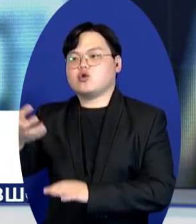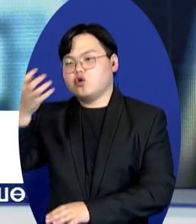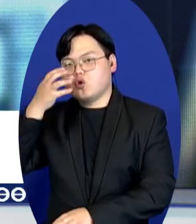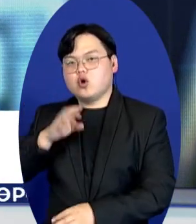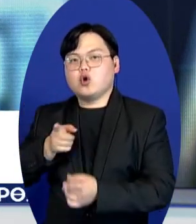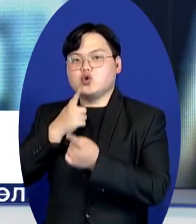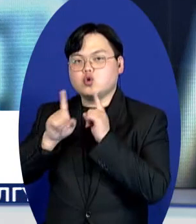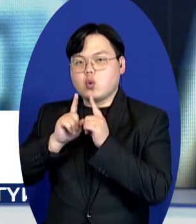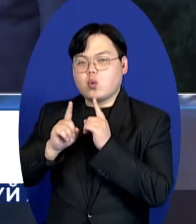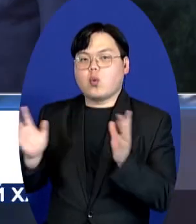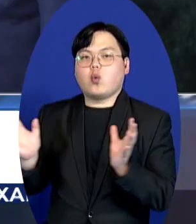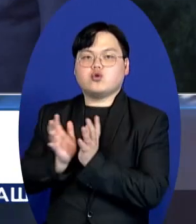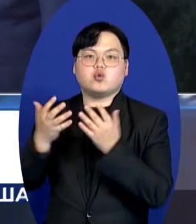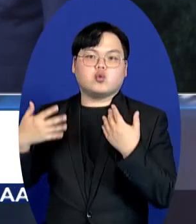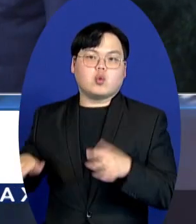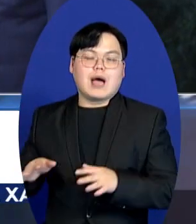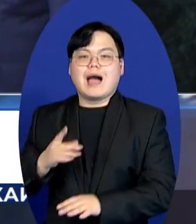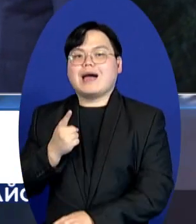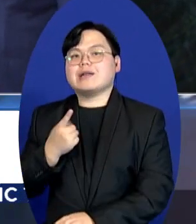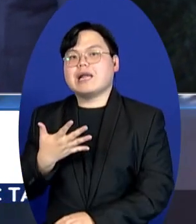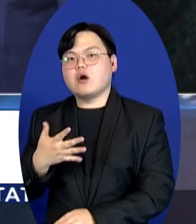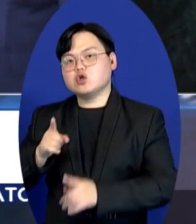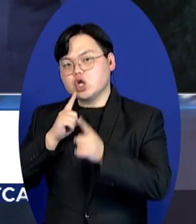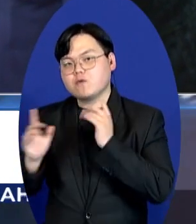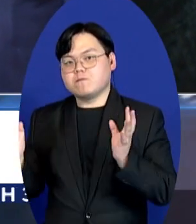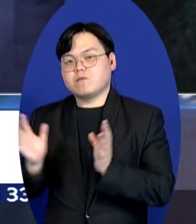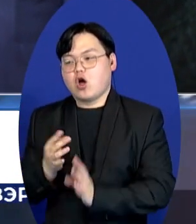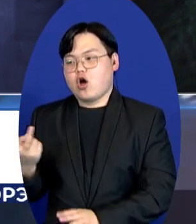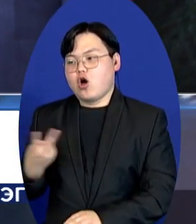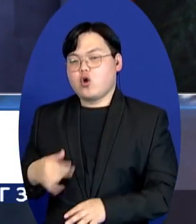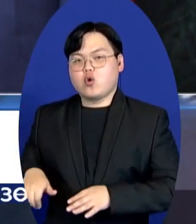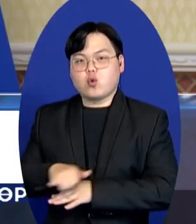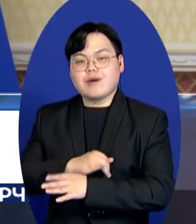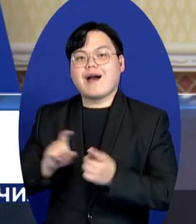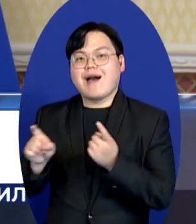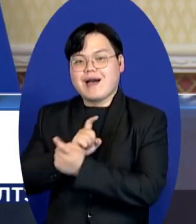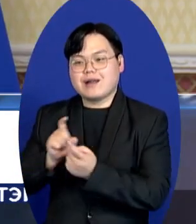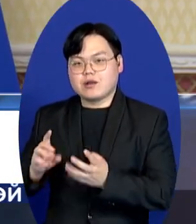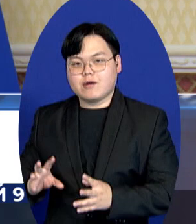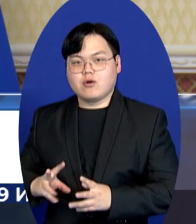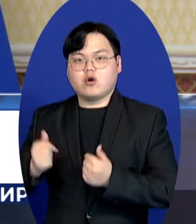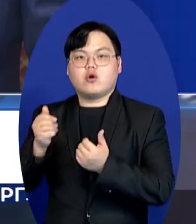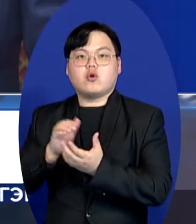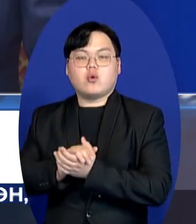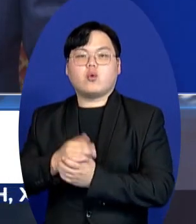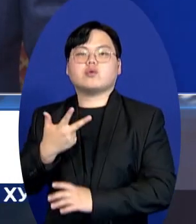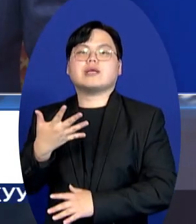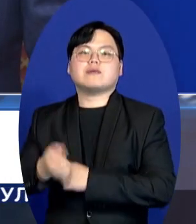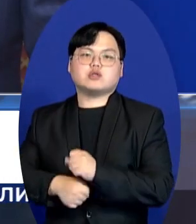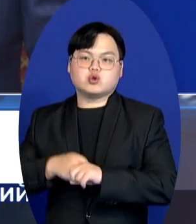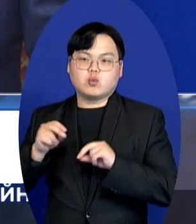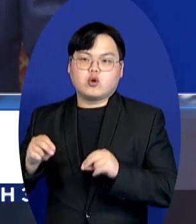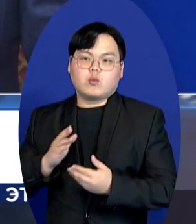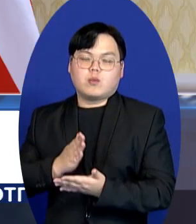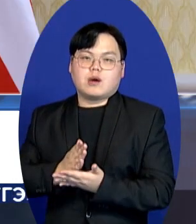уулзалт боллоо. Энэ удаагийн 15 дахь зөвлөлтөх уулзалт хоёр улс хооронд дипломат харилцаа тогтоосны 35 жилийн ой хүрээнд болж байгаагаараа онцлог юм. Анх